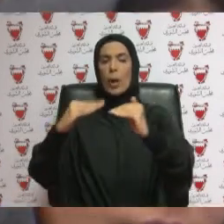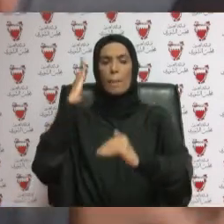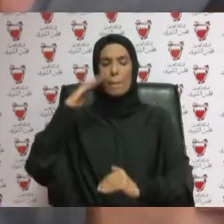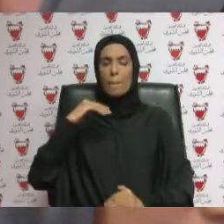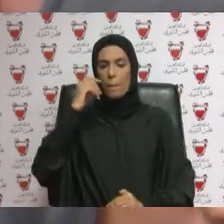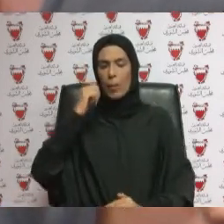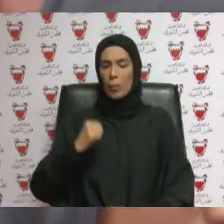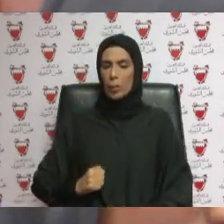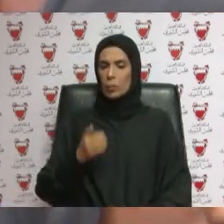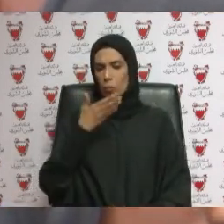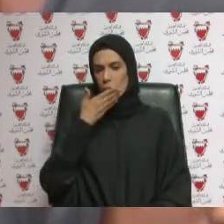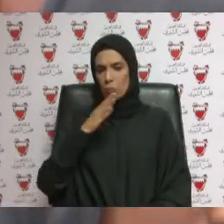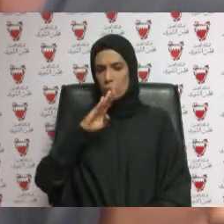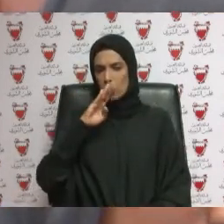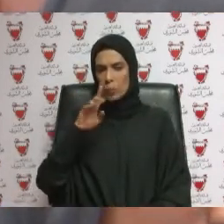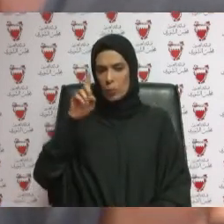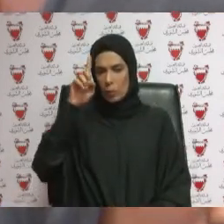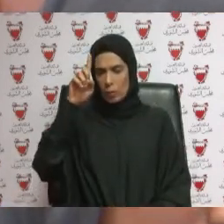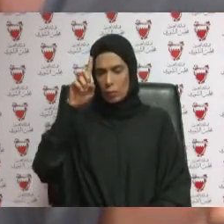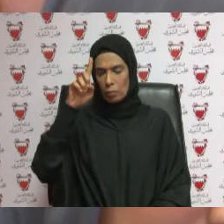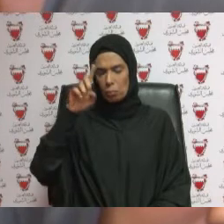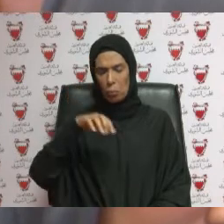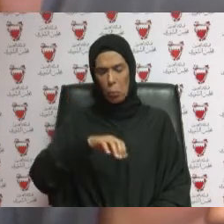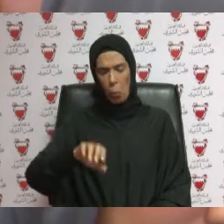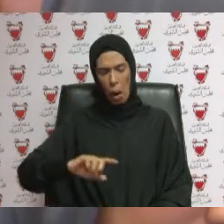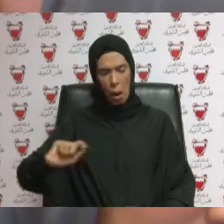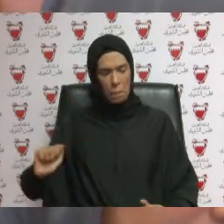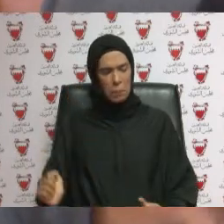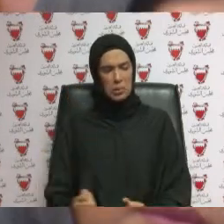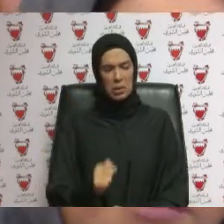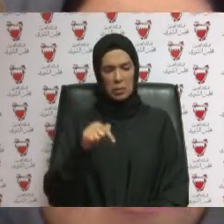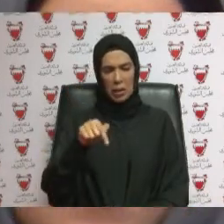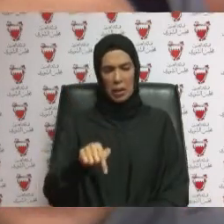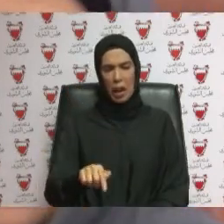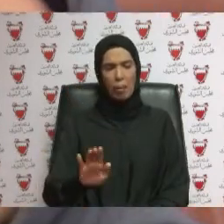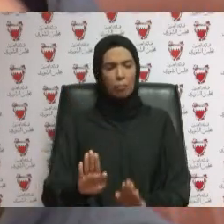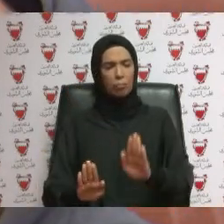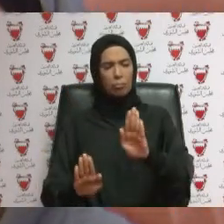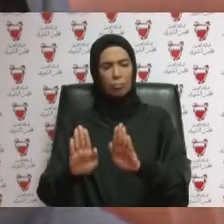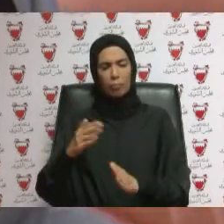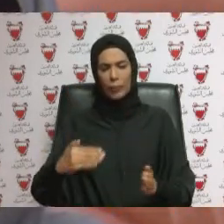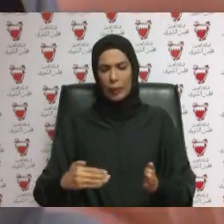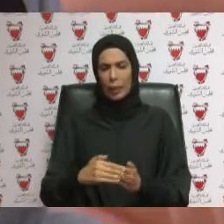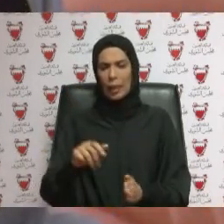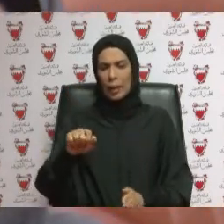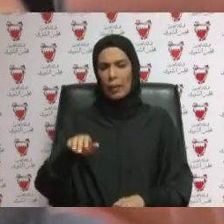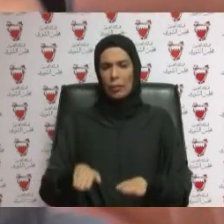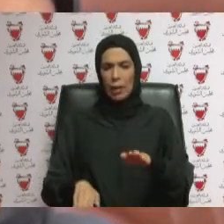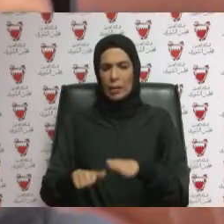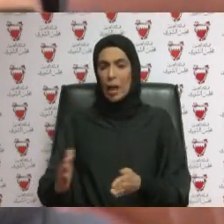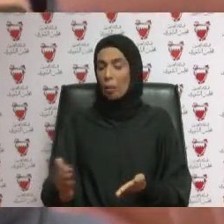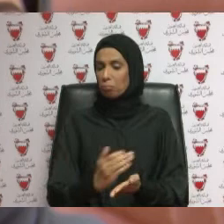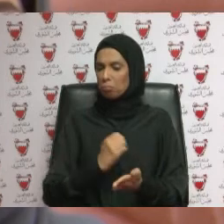البحرين لله الحمد تعتبر من الدول السباقة في مواكبة تحقيق هذا التوازن وتحقيق تكافؤ